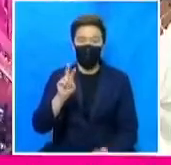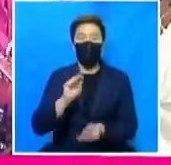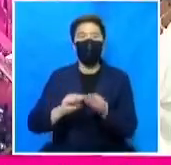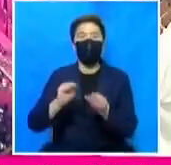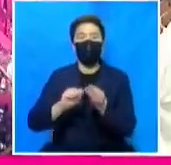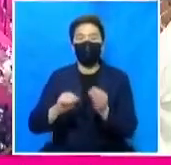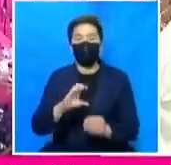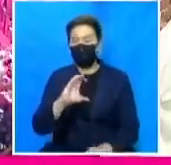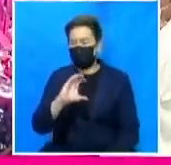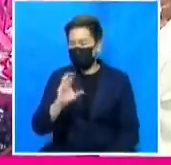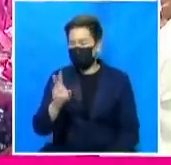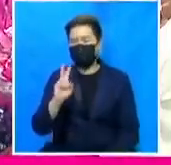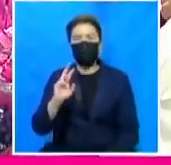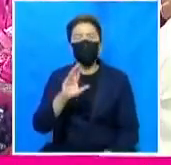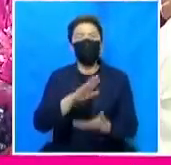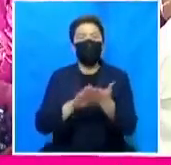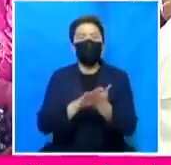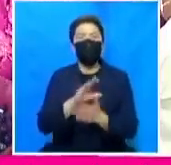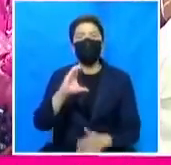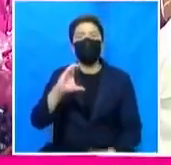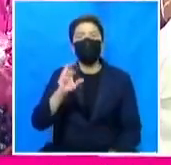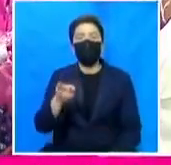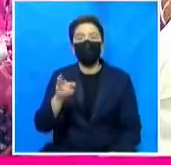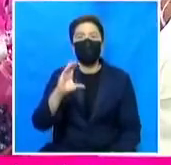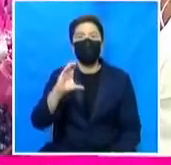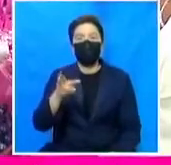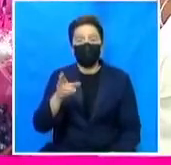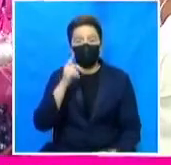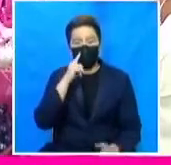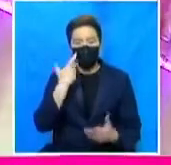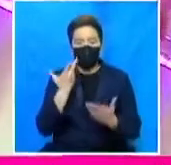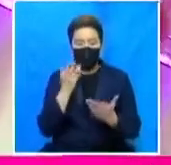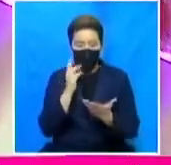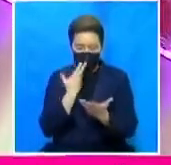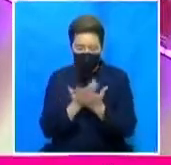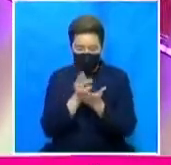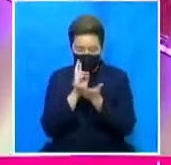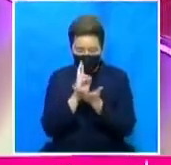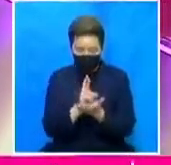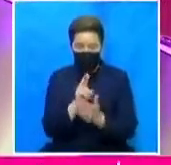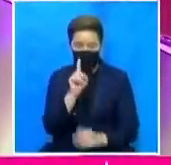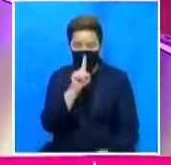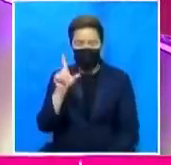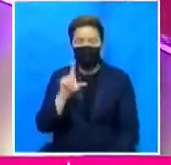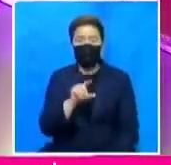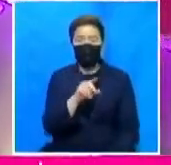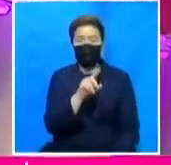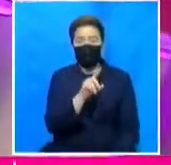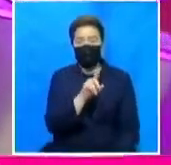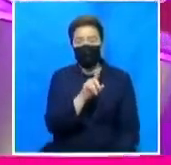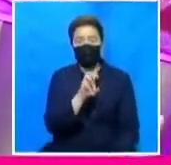ทำการออกรางวัลอันดับที่2ครั้งที่2เป็นเงิน1ล้านบาท